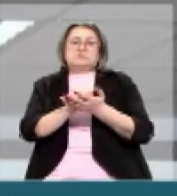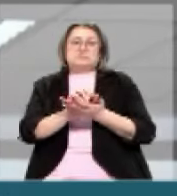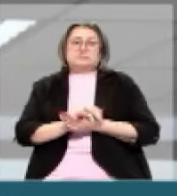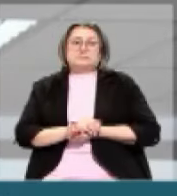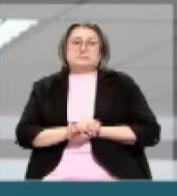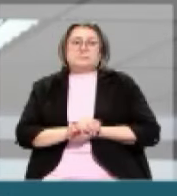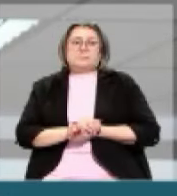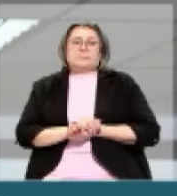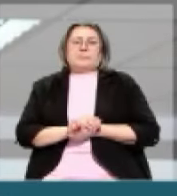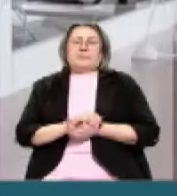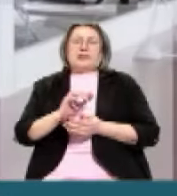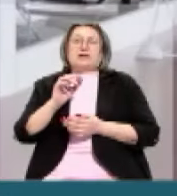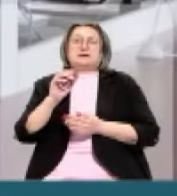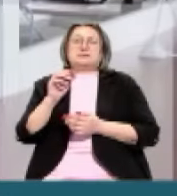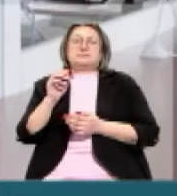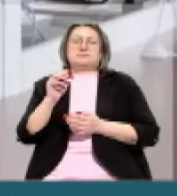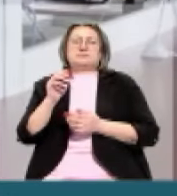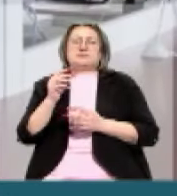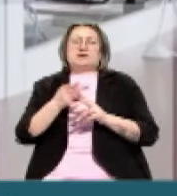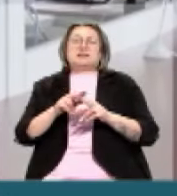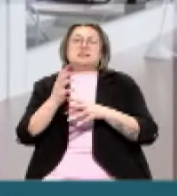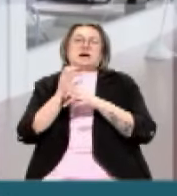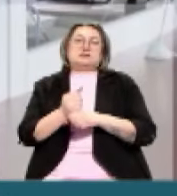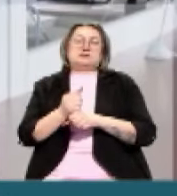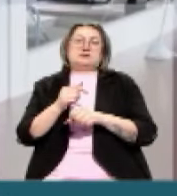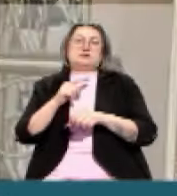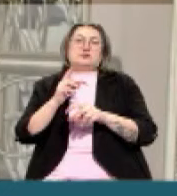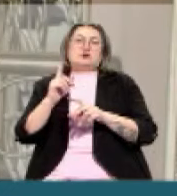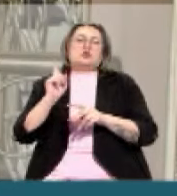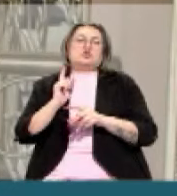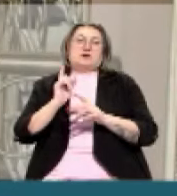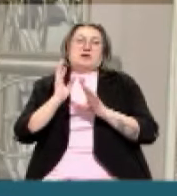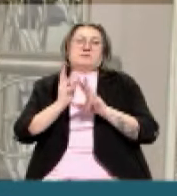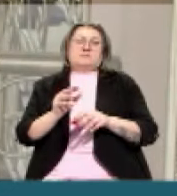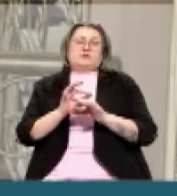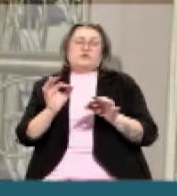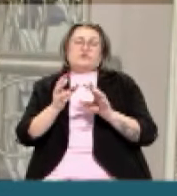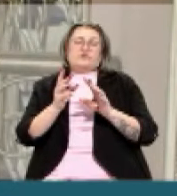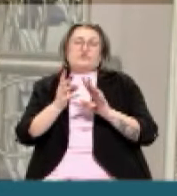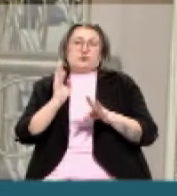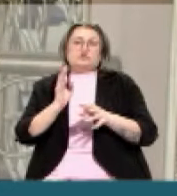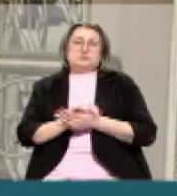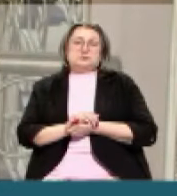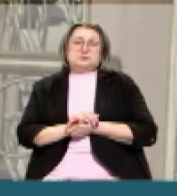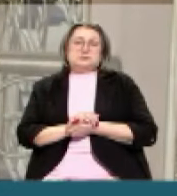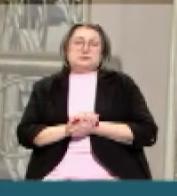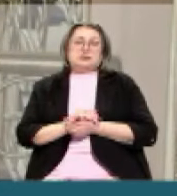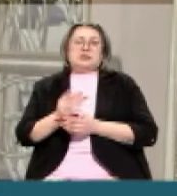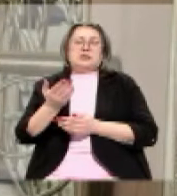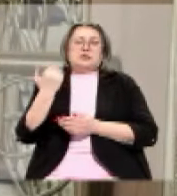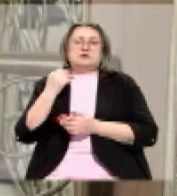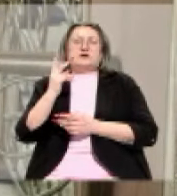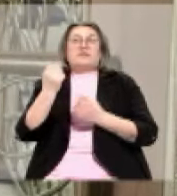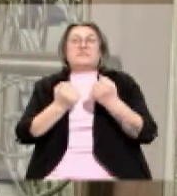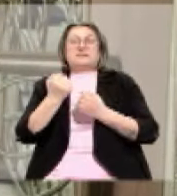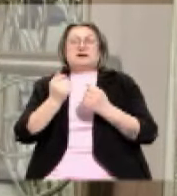айтуынша, бұл ұзын сонар кезекті сондай-ақ келушілердің ағынын айтарлықтай азайтпақ. Бұл внедрена система бронирования. Бұған дейін жүргізуші